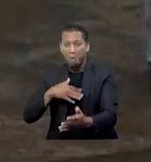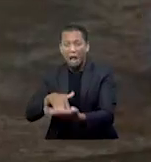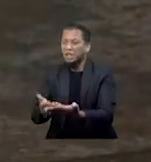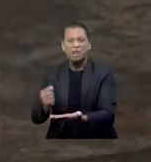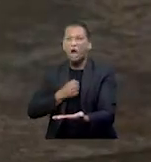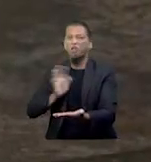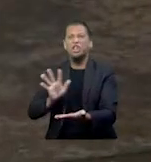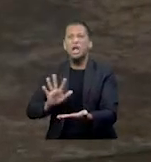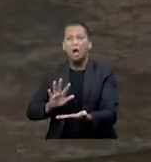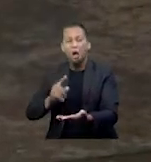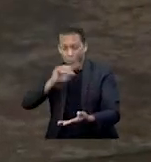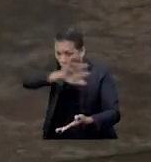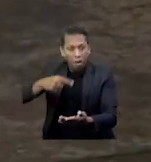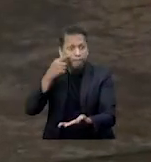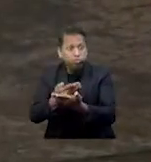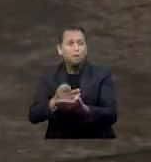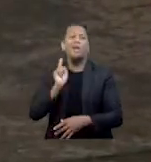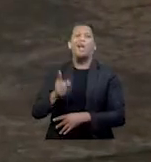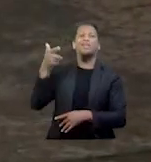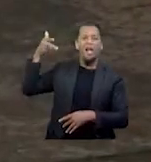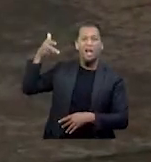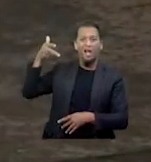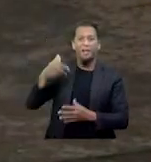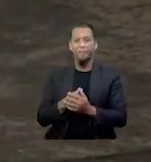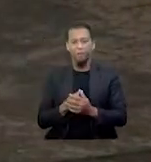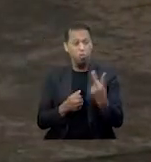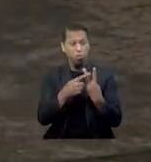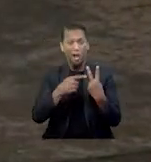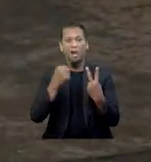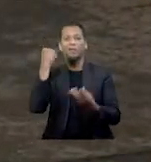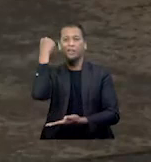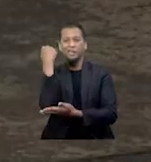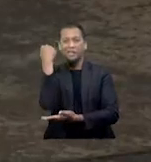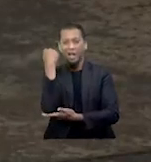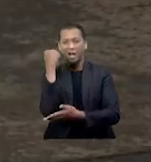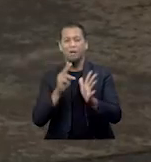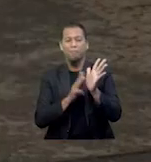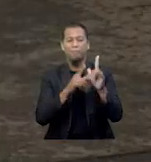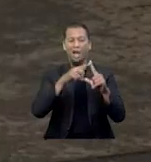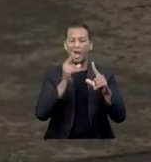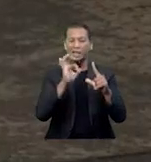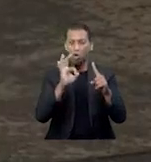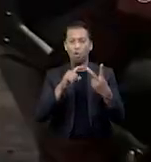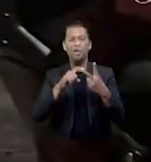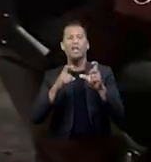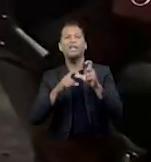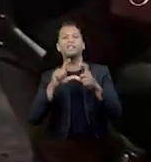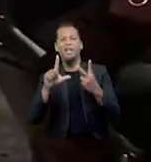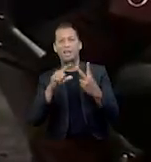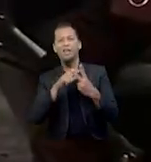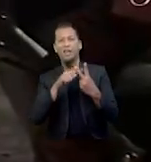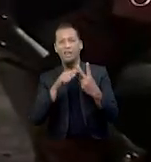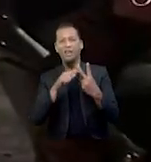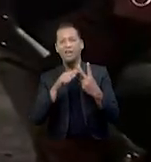Dalam kasus ini, polisi telah menetapkan dua tersangka, yaitu Mario Dandi dan Shane Lucas, serta satu anak berkonflik dengan hukum,